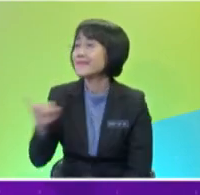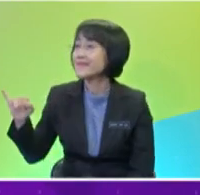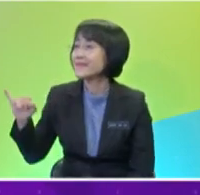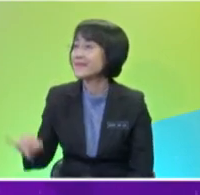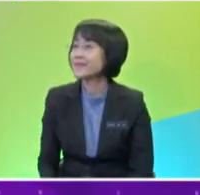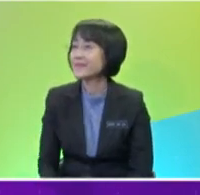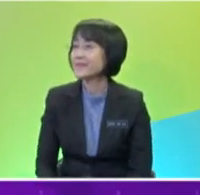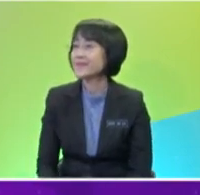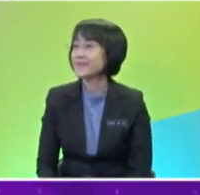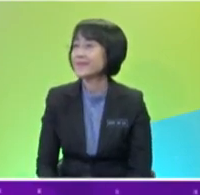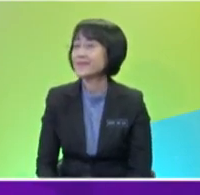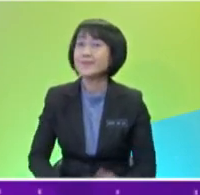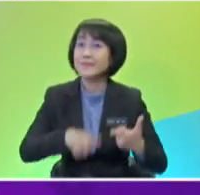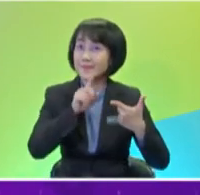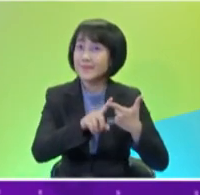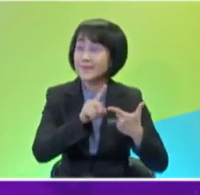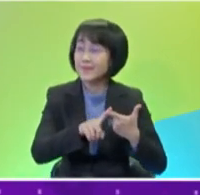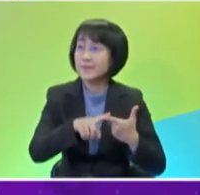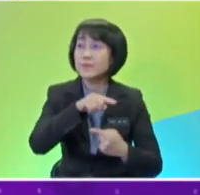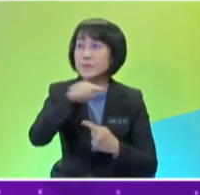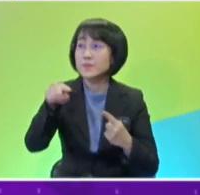apabila kita menghormati